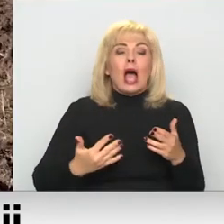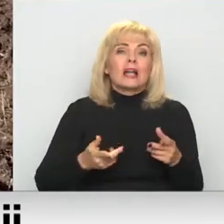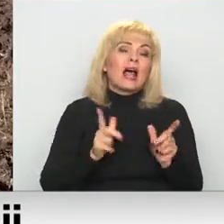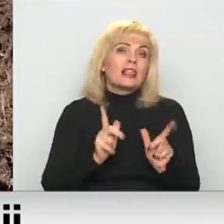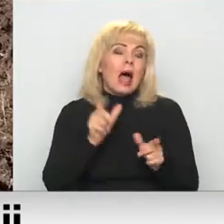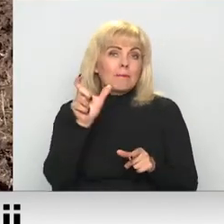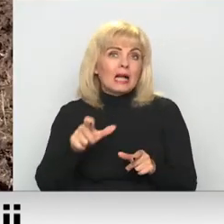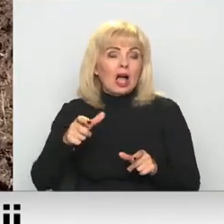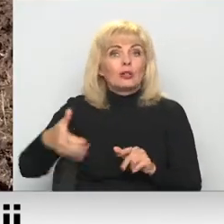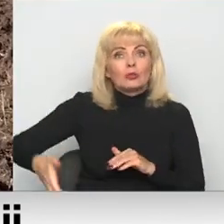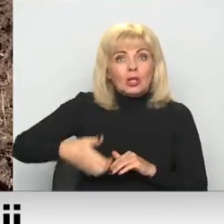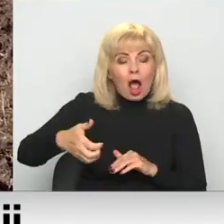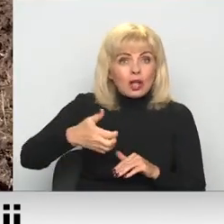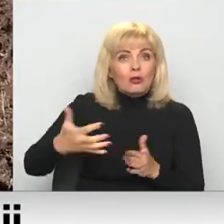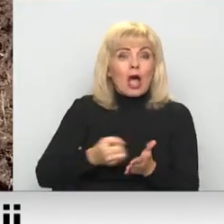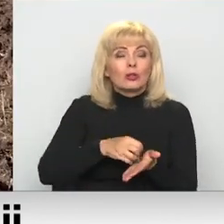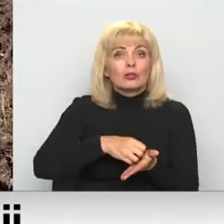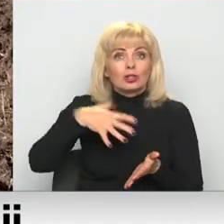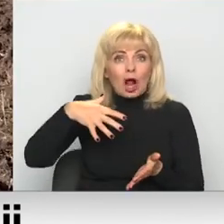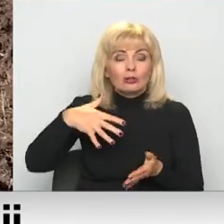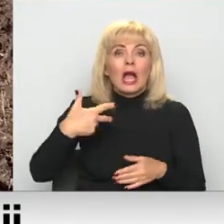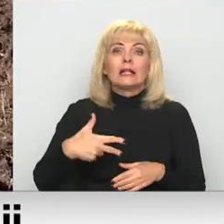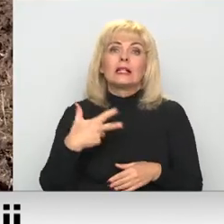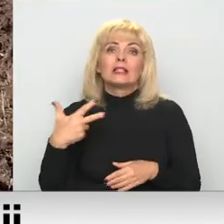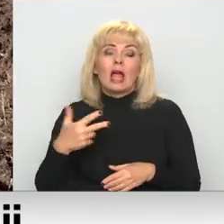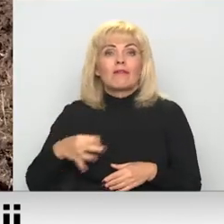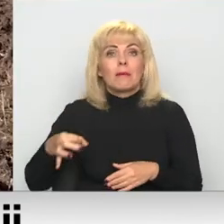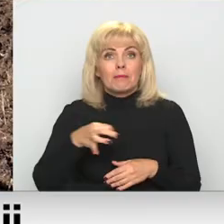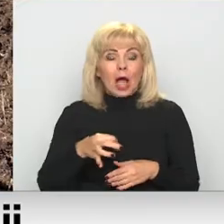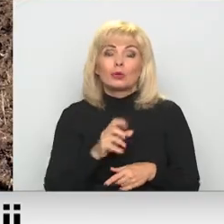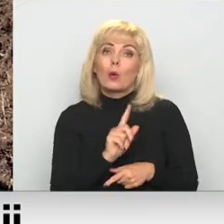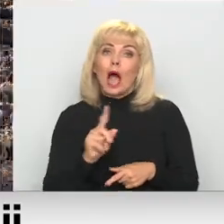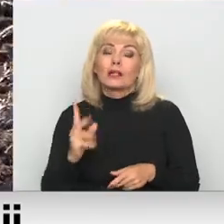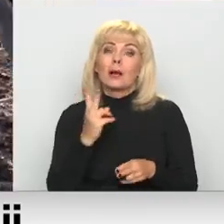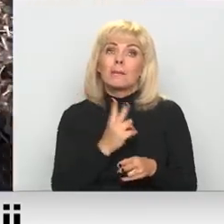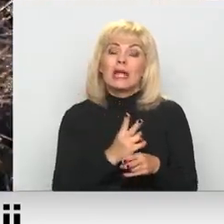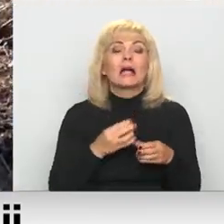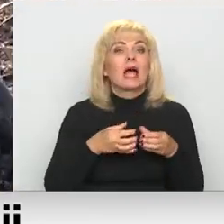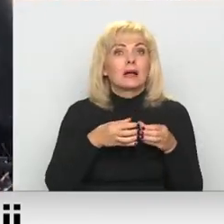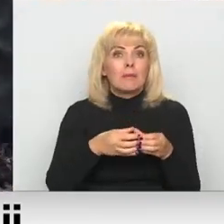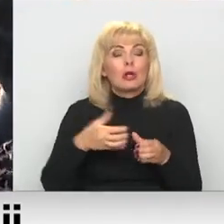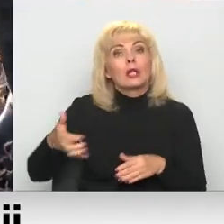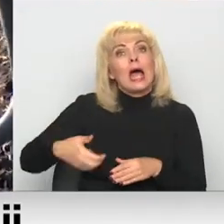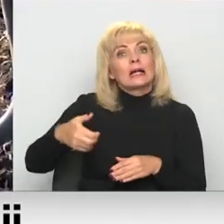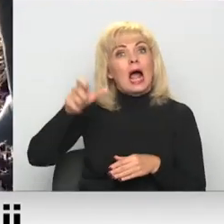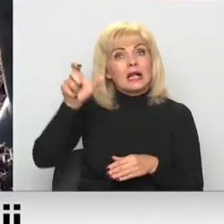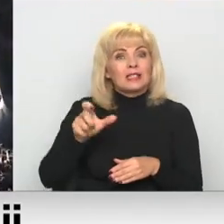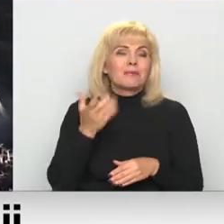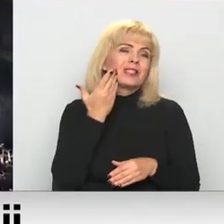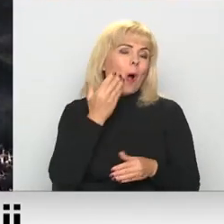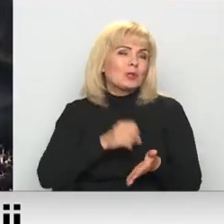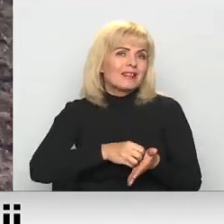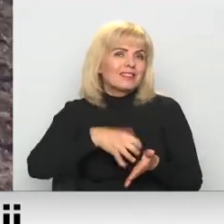vietām meklēja apraktus dārgumus 23 monētas, par katru no kurām pienākas balva. Šīs ir racēju jeb dārguma